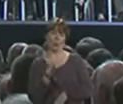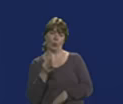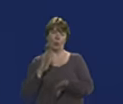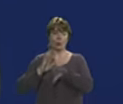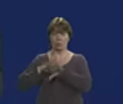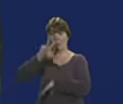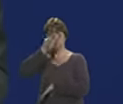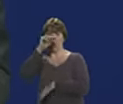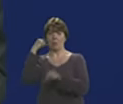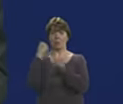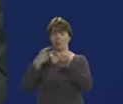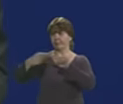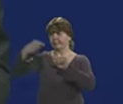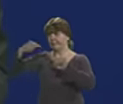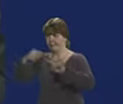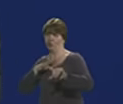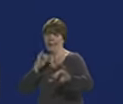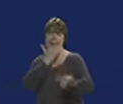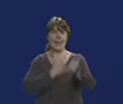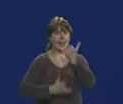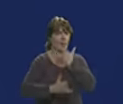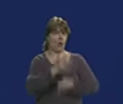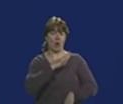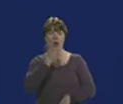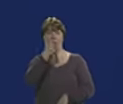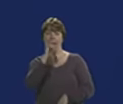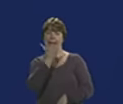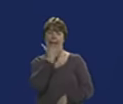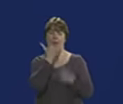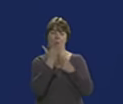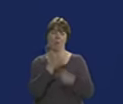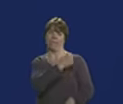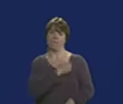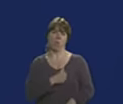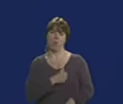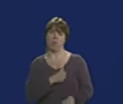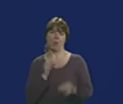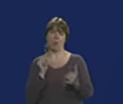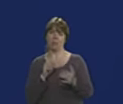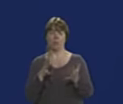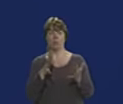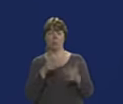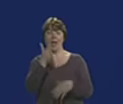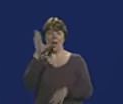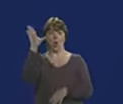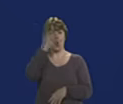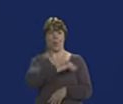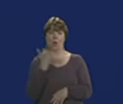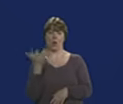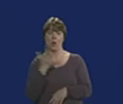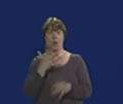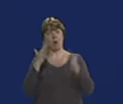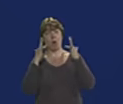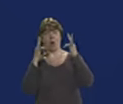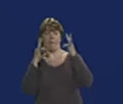cours des 30 dernières années. Et dans ces erreurs, il y en a une qui est forte, c'est d'avoir oublié la